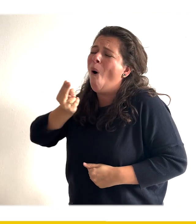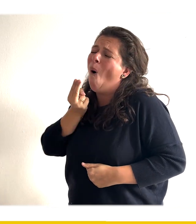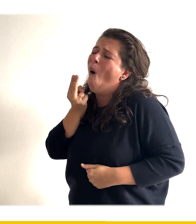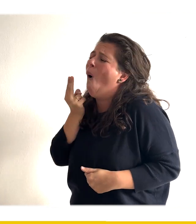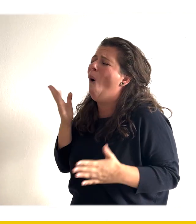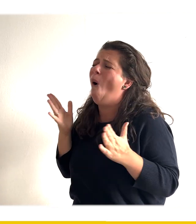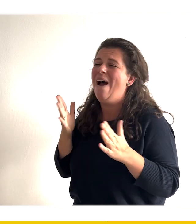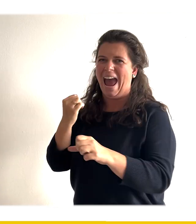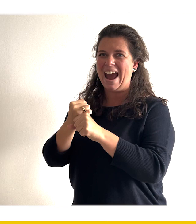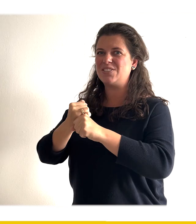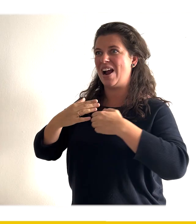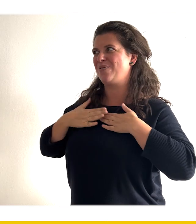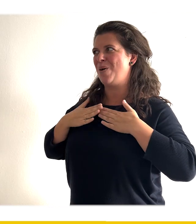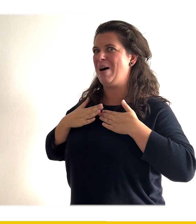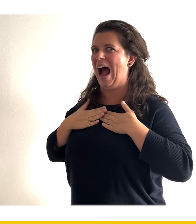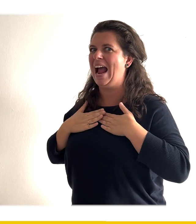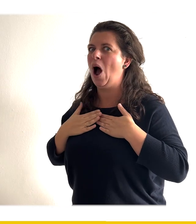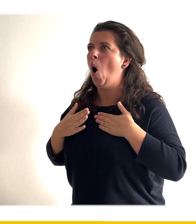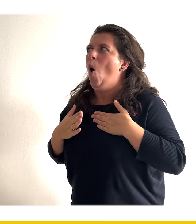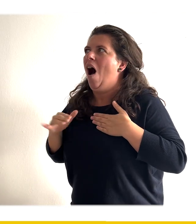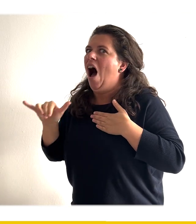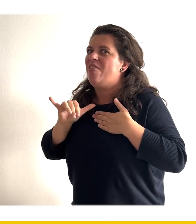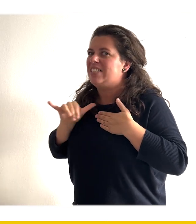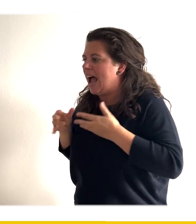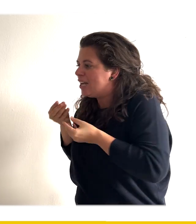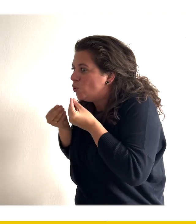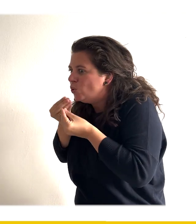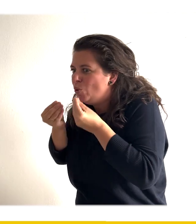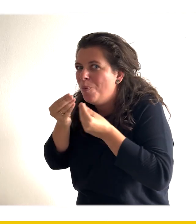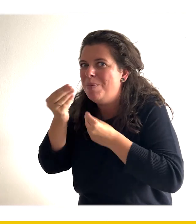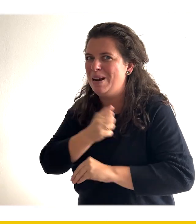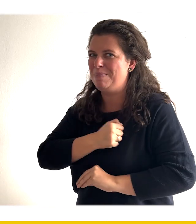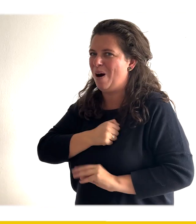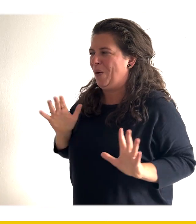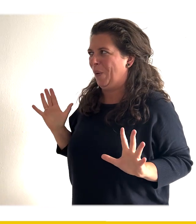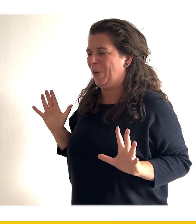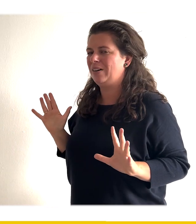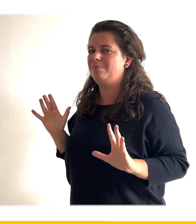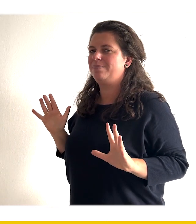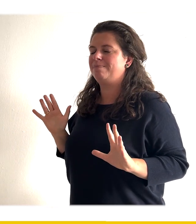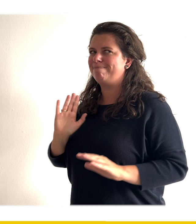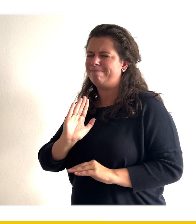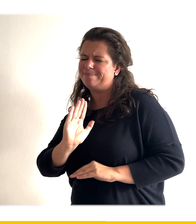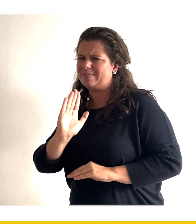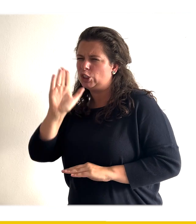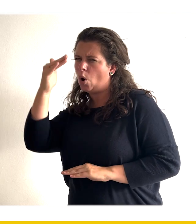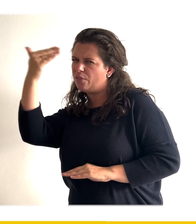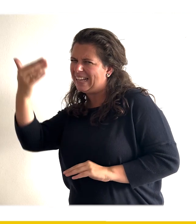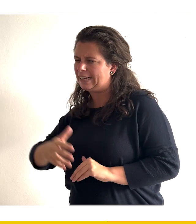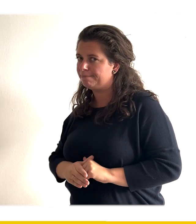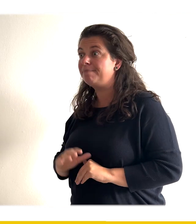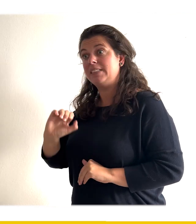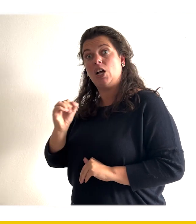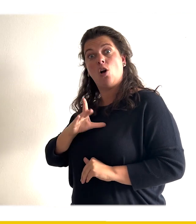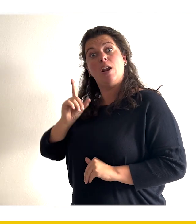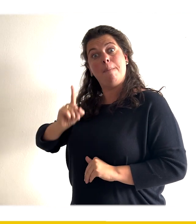maar niet aan moeten denken om te gaan snoepen, want dan zou het helemaal niet meer bewaard blijven, denk ik. Sophie, ik kan ook wel de baas zijn van